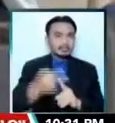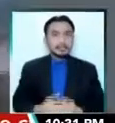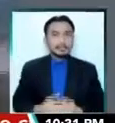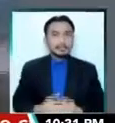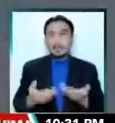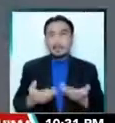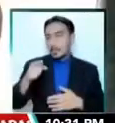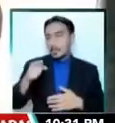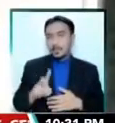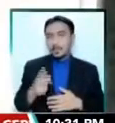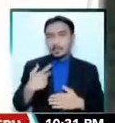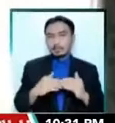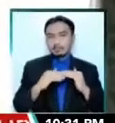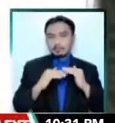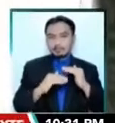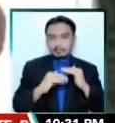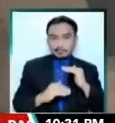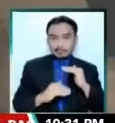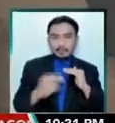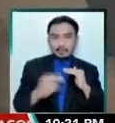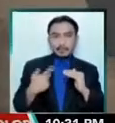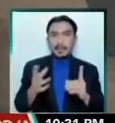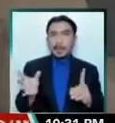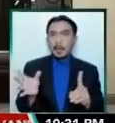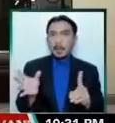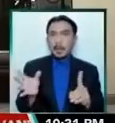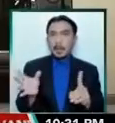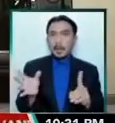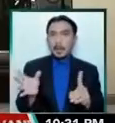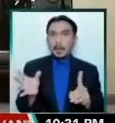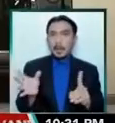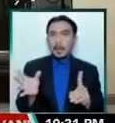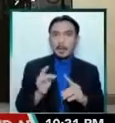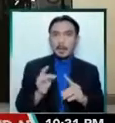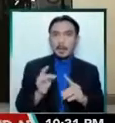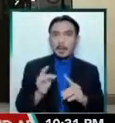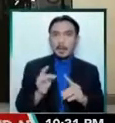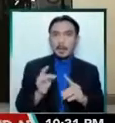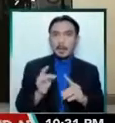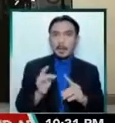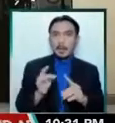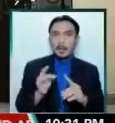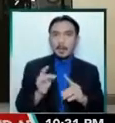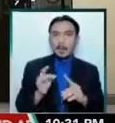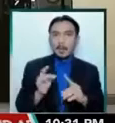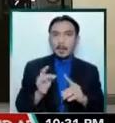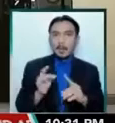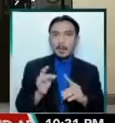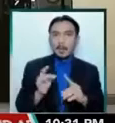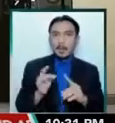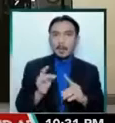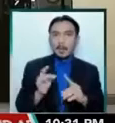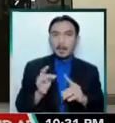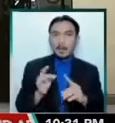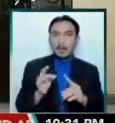lahat. Reproduction number o bilis ng hawaan ng COVID. Alam mo guys, para maiwasan natin yung paglaki ng